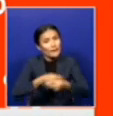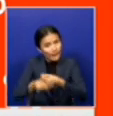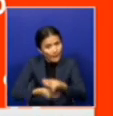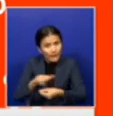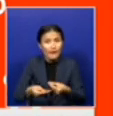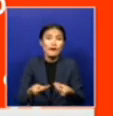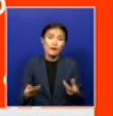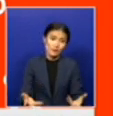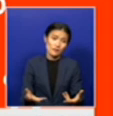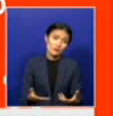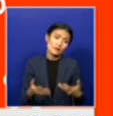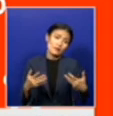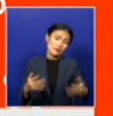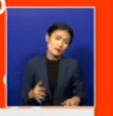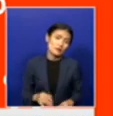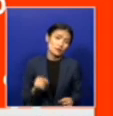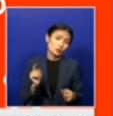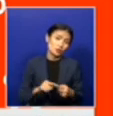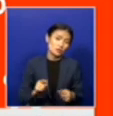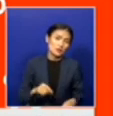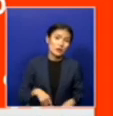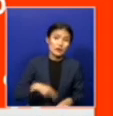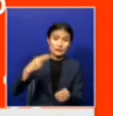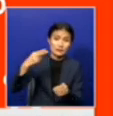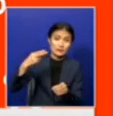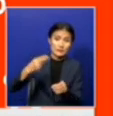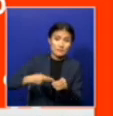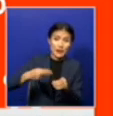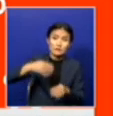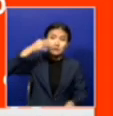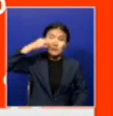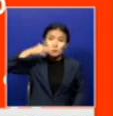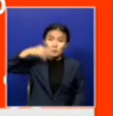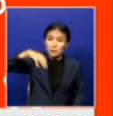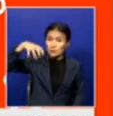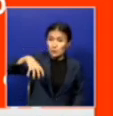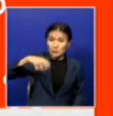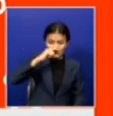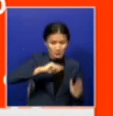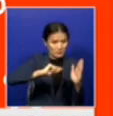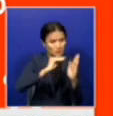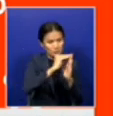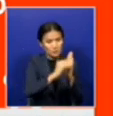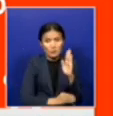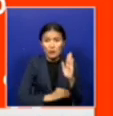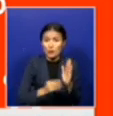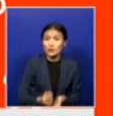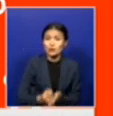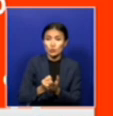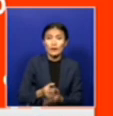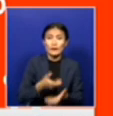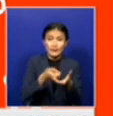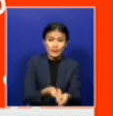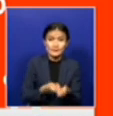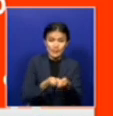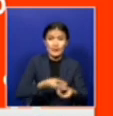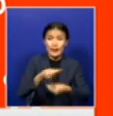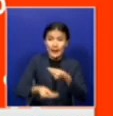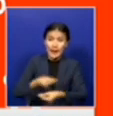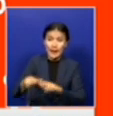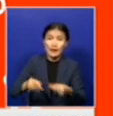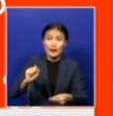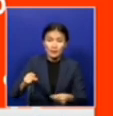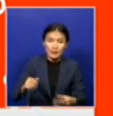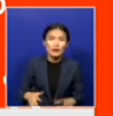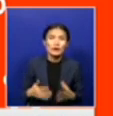เป็นปั๊มน้ำมันปตท.ทั่วประเทศมาช่วยกันมาช่วยขายสินค้าเกษตรนะครับเปลี่ยนจากเติมน้ำมันแถมน้ำมาเป็นแถมสินค้